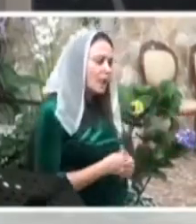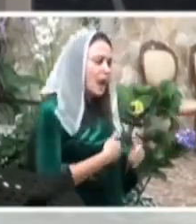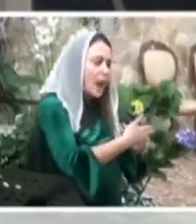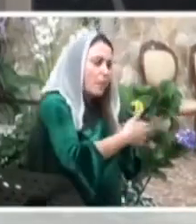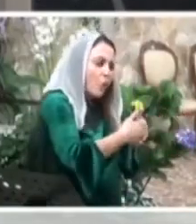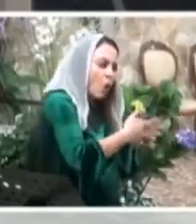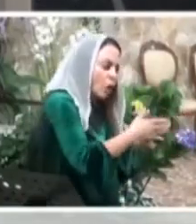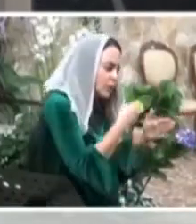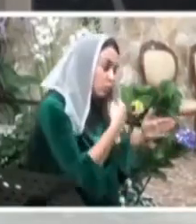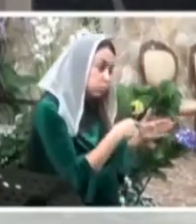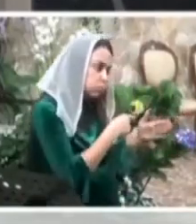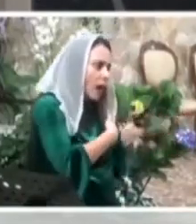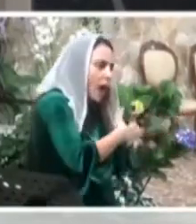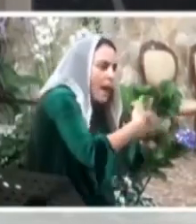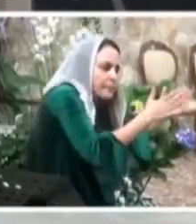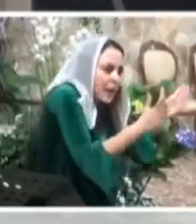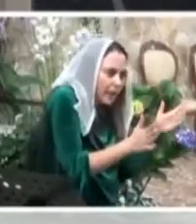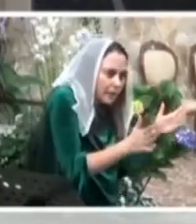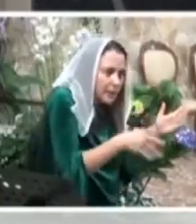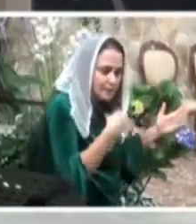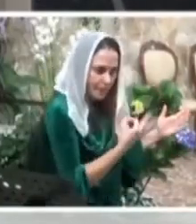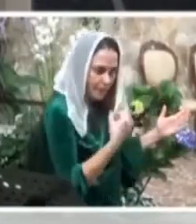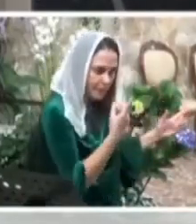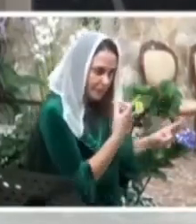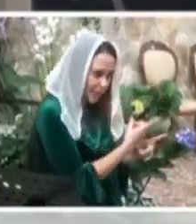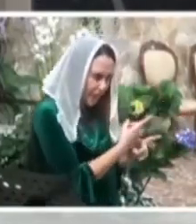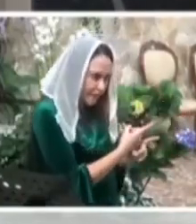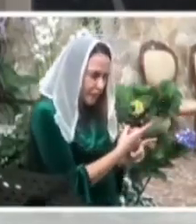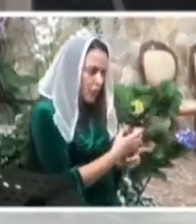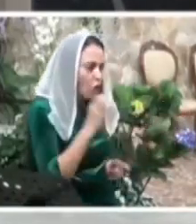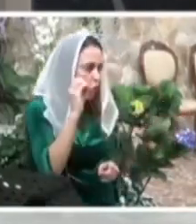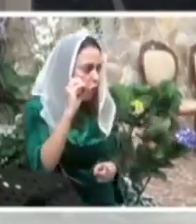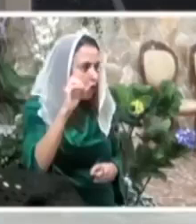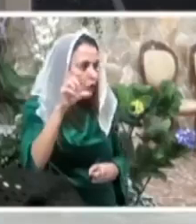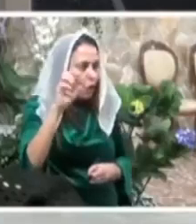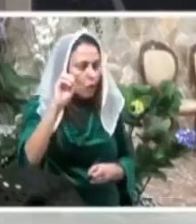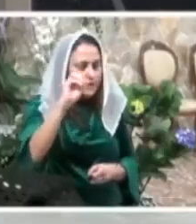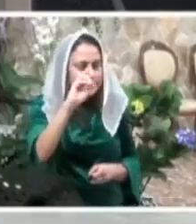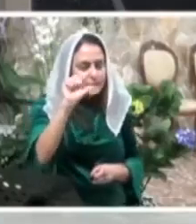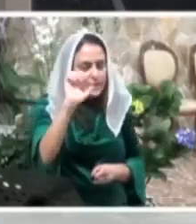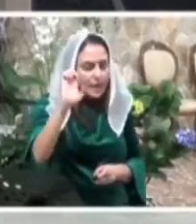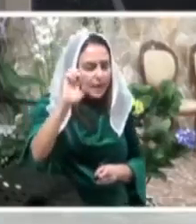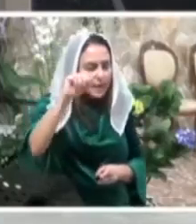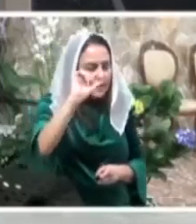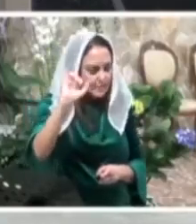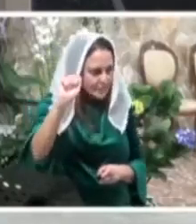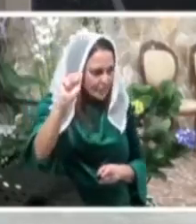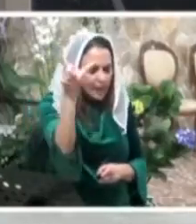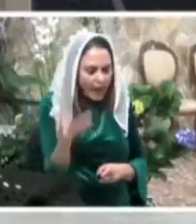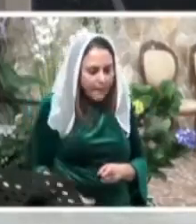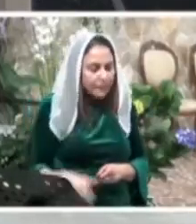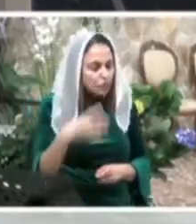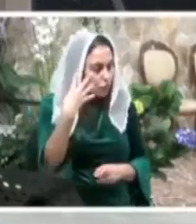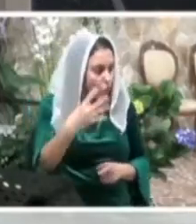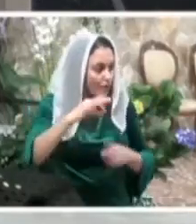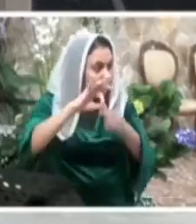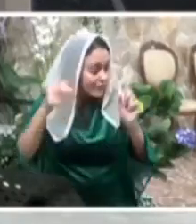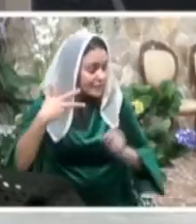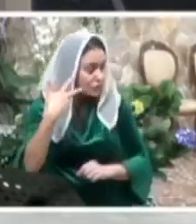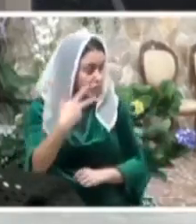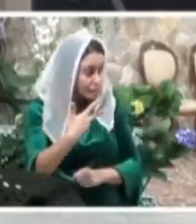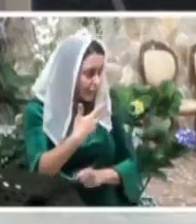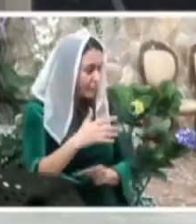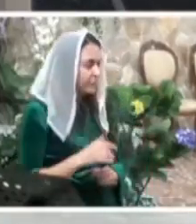Porte che possono aprirsi. In Colossesi capitolo 4 verso 3, egli rivolgendosi